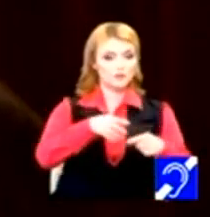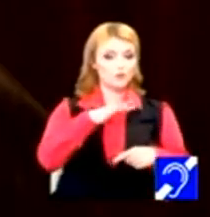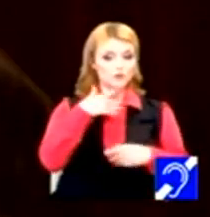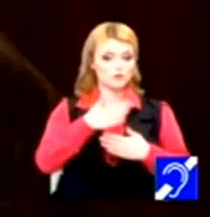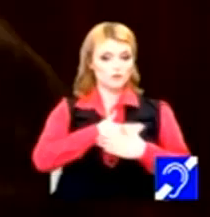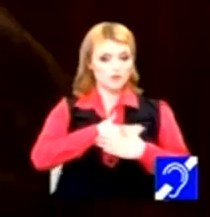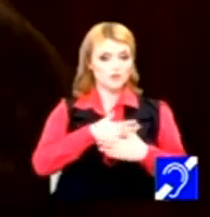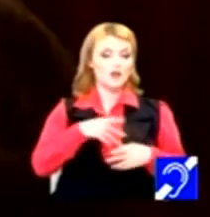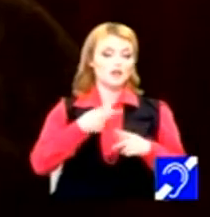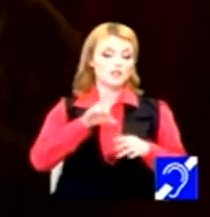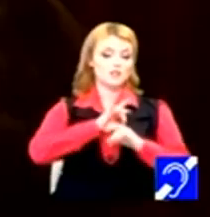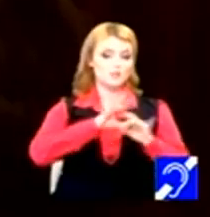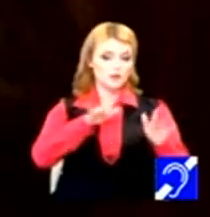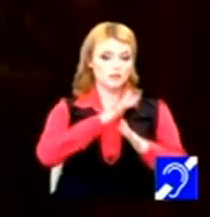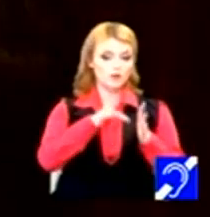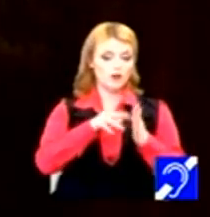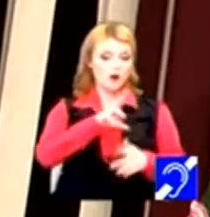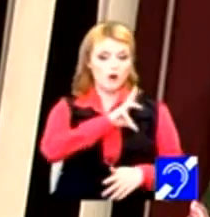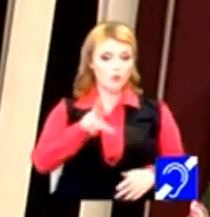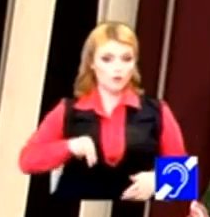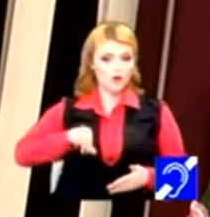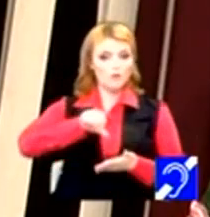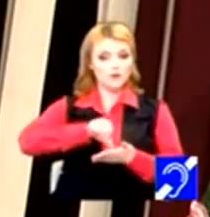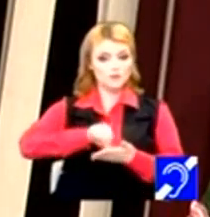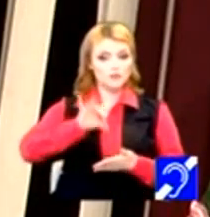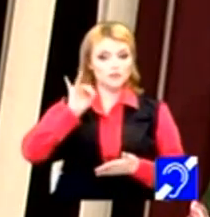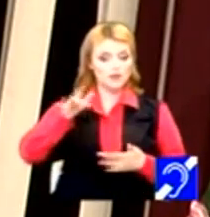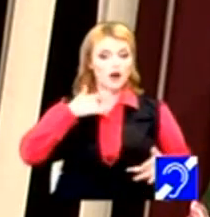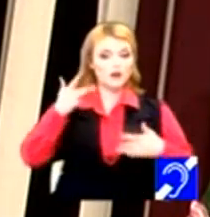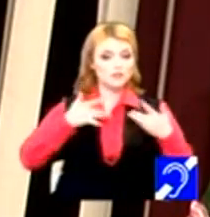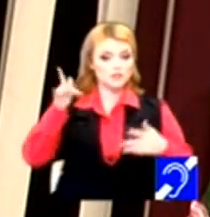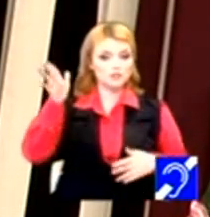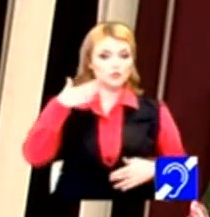de la Cahul au participat și artiști din București.